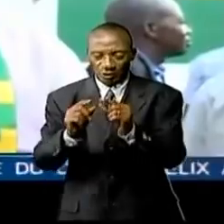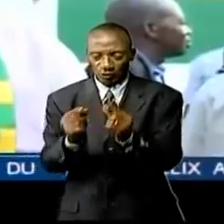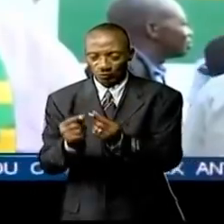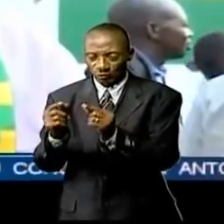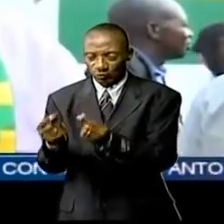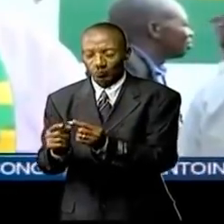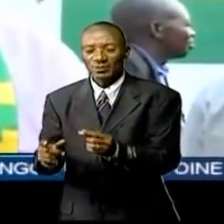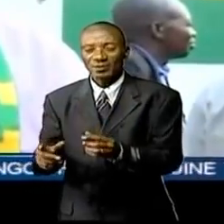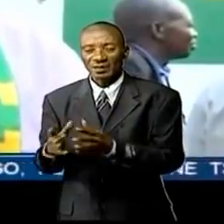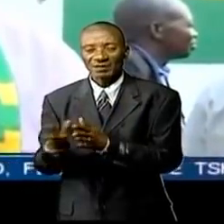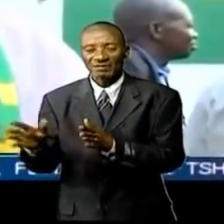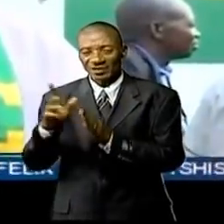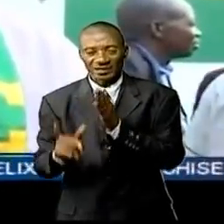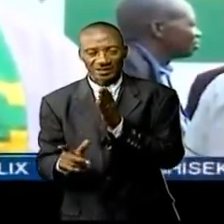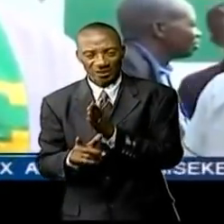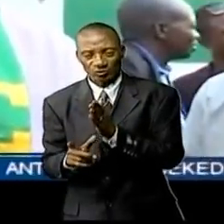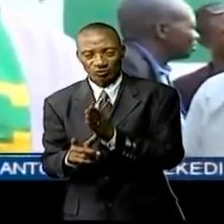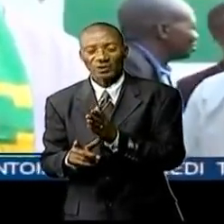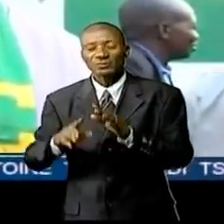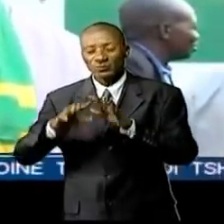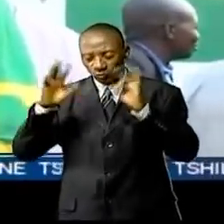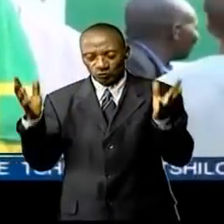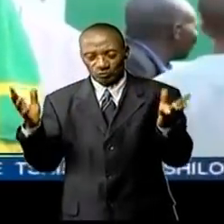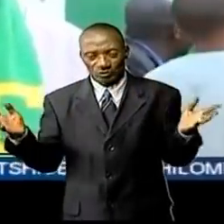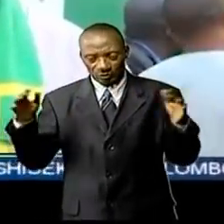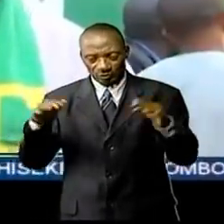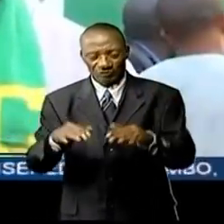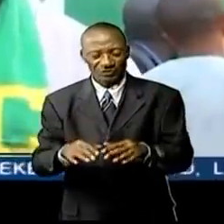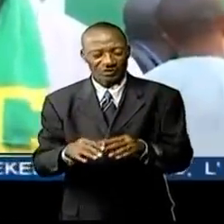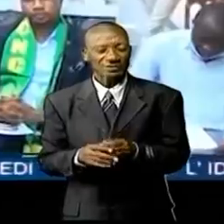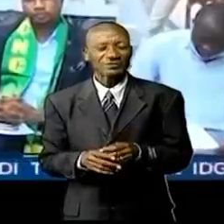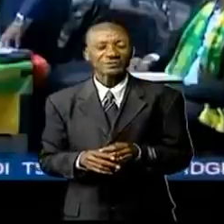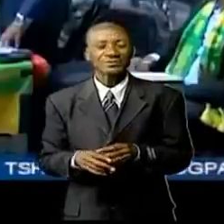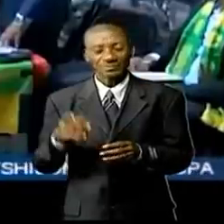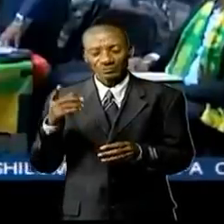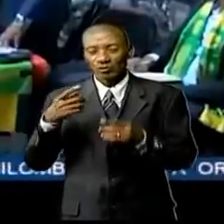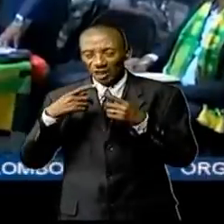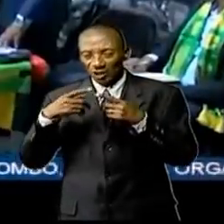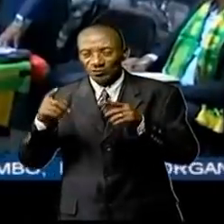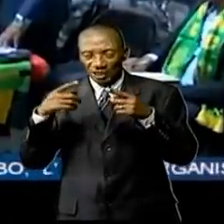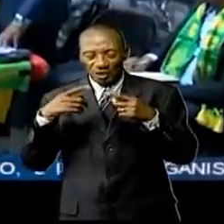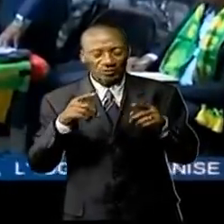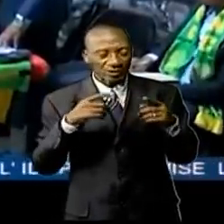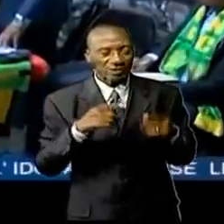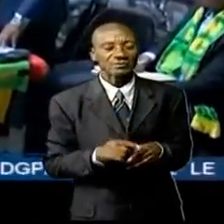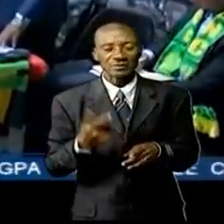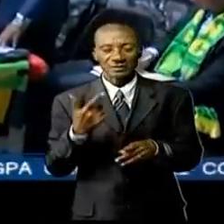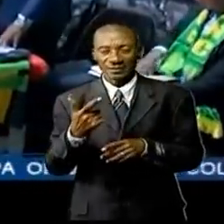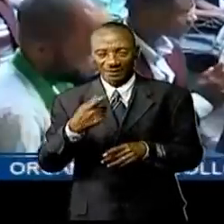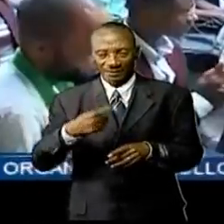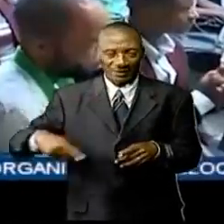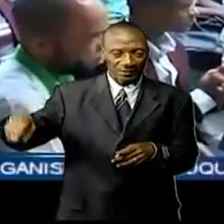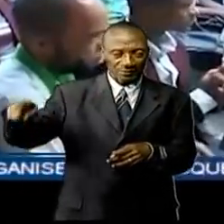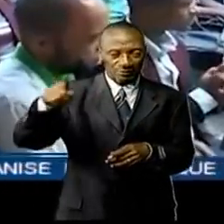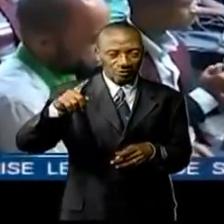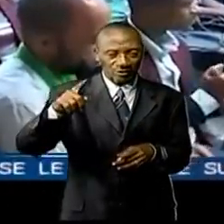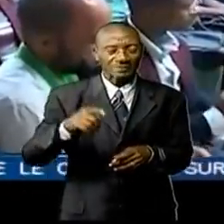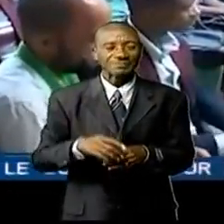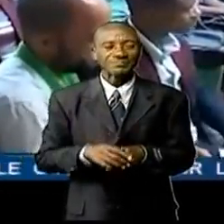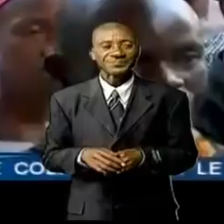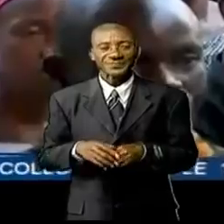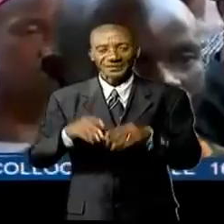et ça a été une communication vraiment très satisfaisante. Le mardi prochain, le président ad intérim du